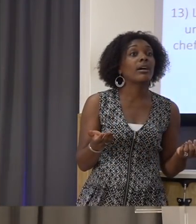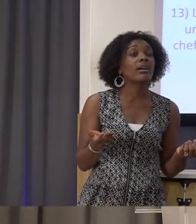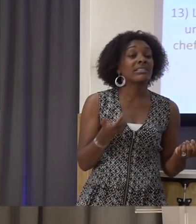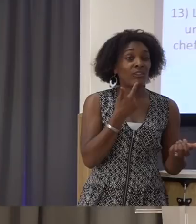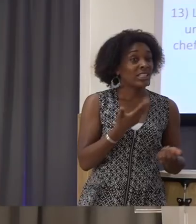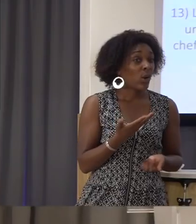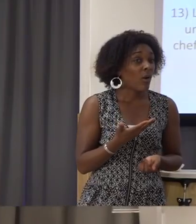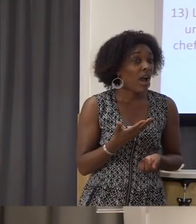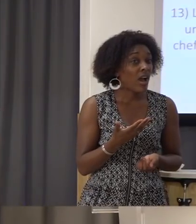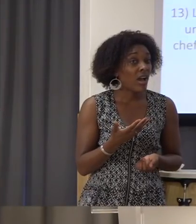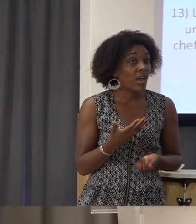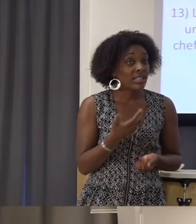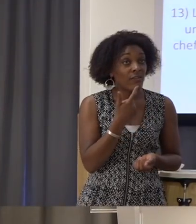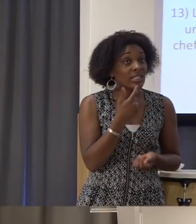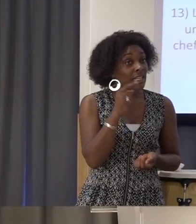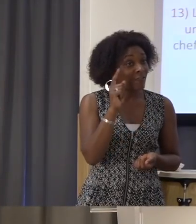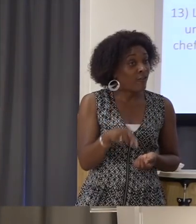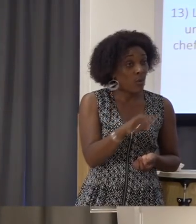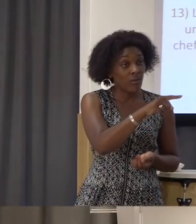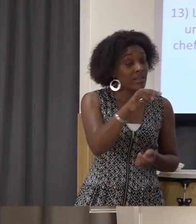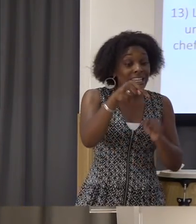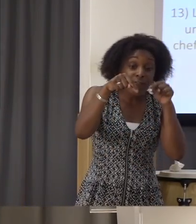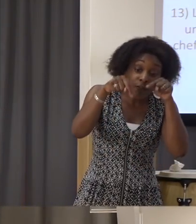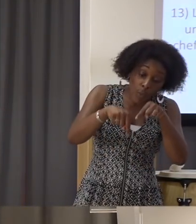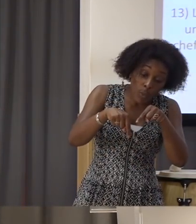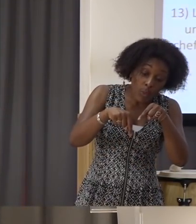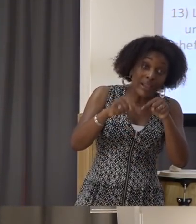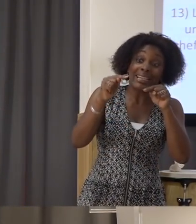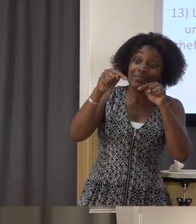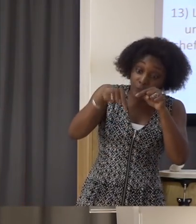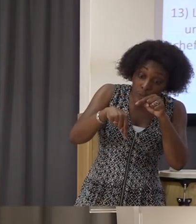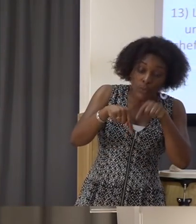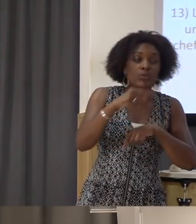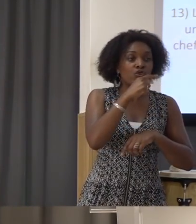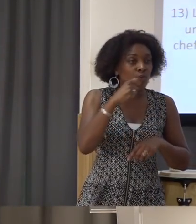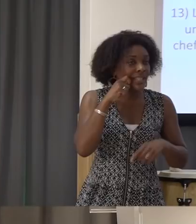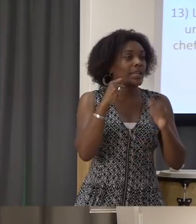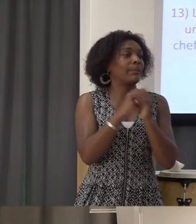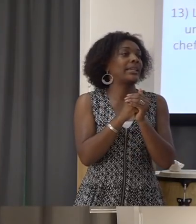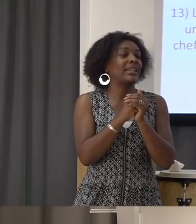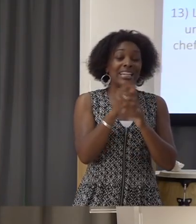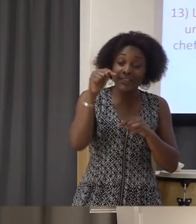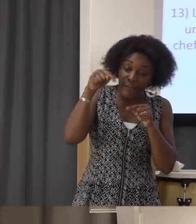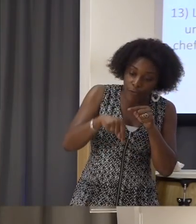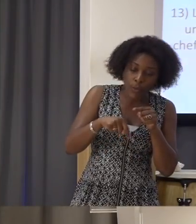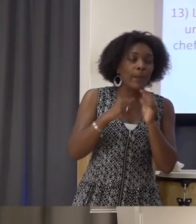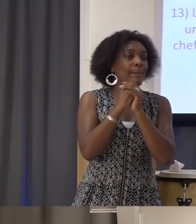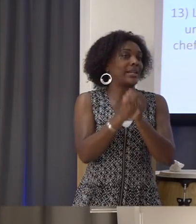Ça veut dire quoi? C'est impératif pour toi, c'est impératif pour moi de jeûner, de passer des temps dans la